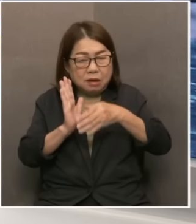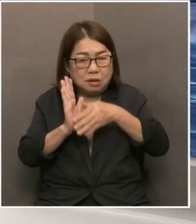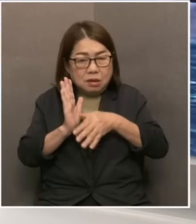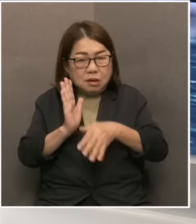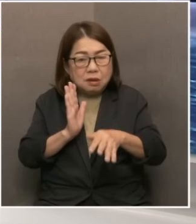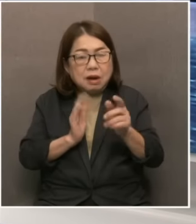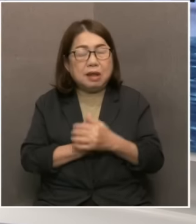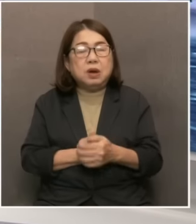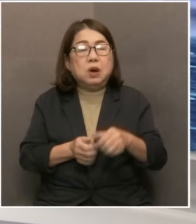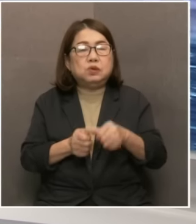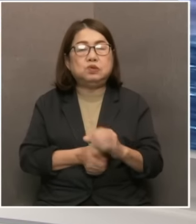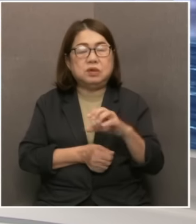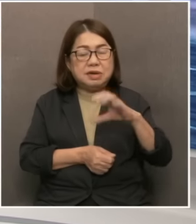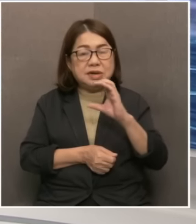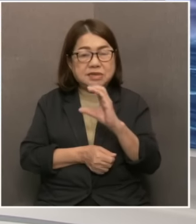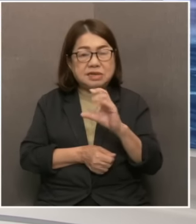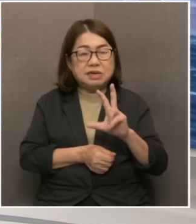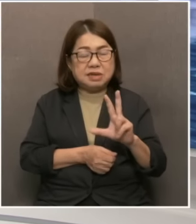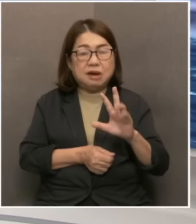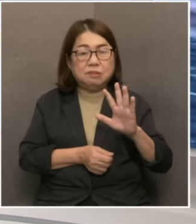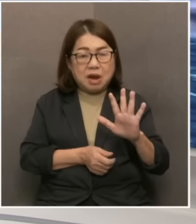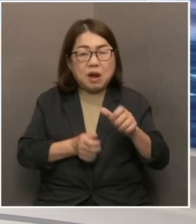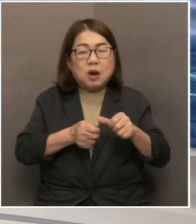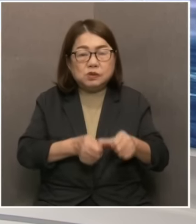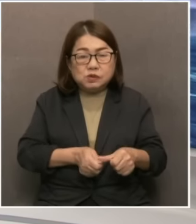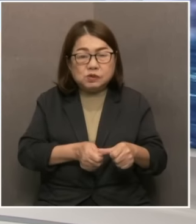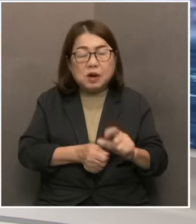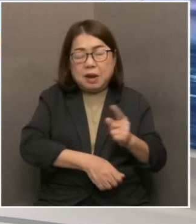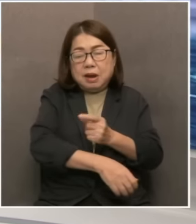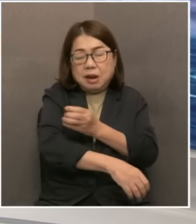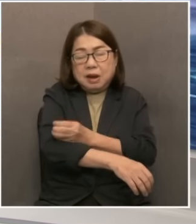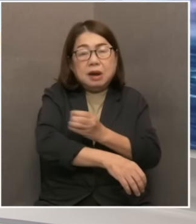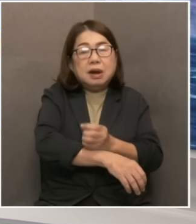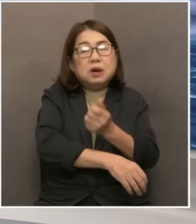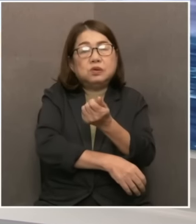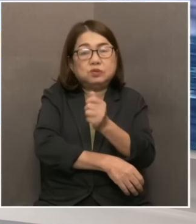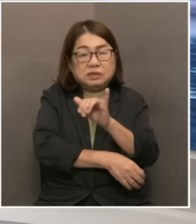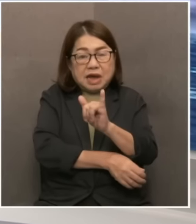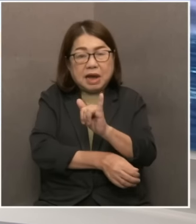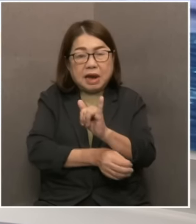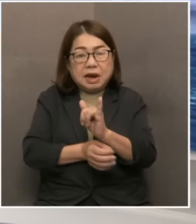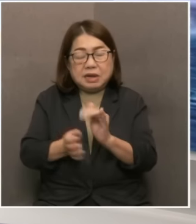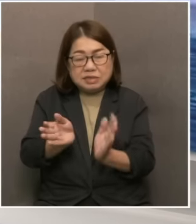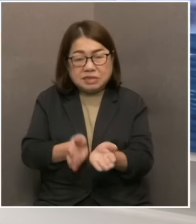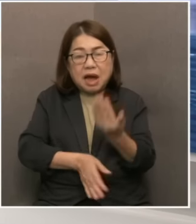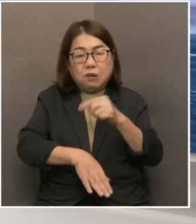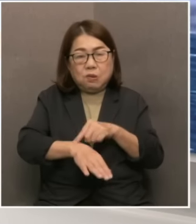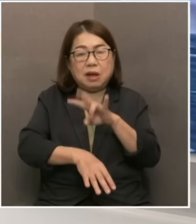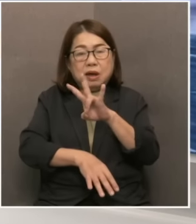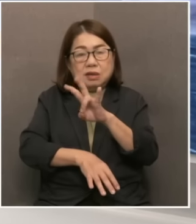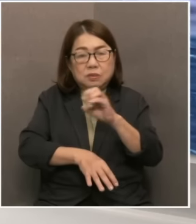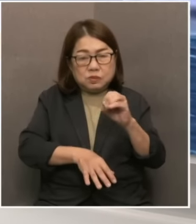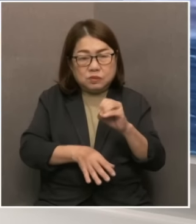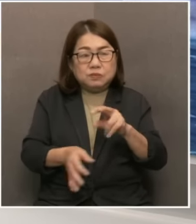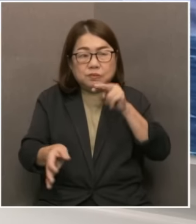ที่สถานี c35นะคะอำเภอพระนครศรีอยุธยาจังหวัดพระนครศรีอยุธยาวันนี้ 7:00นที่ผ่านมานะคะ